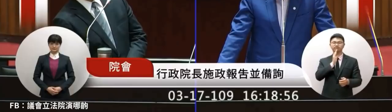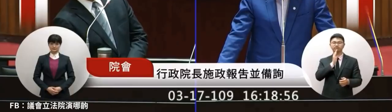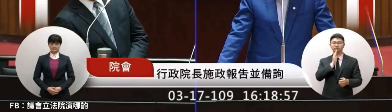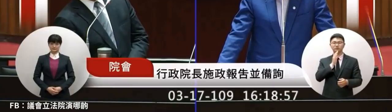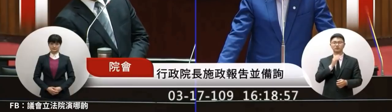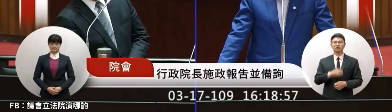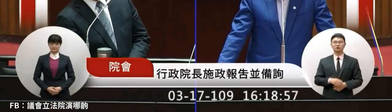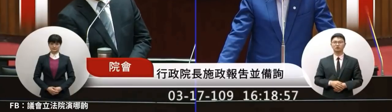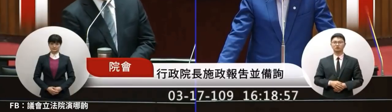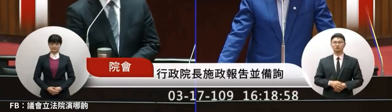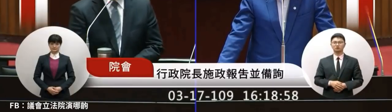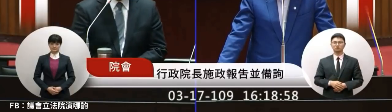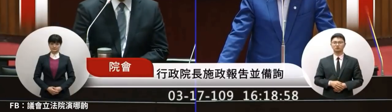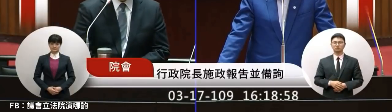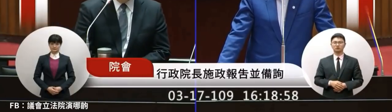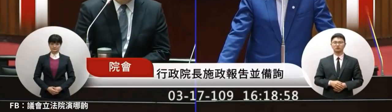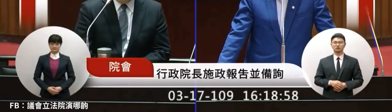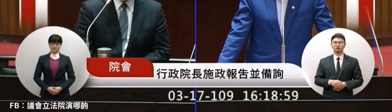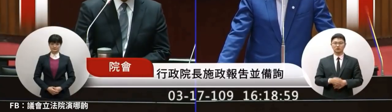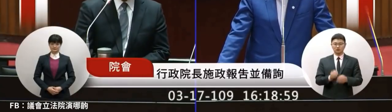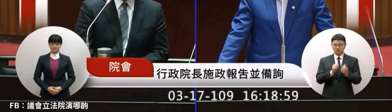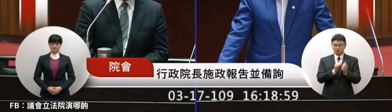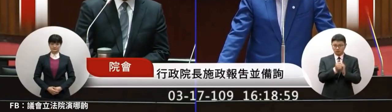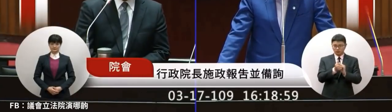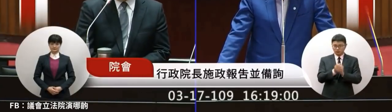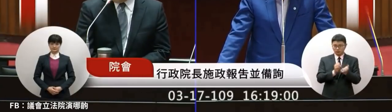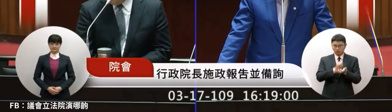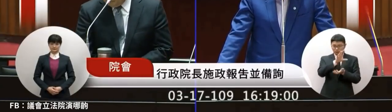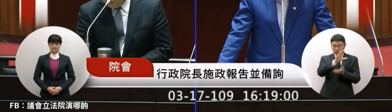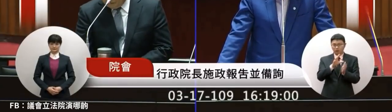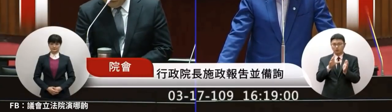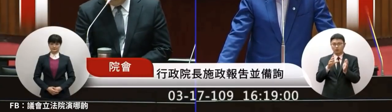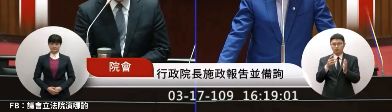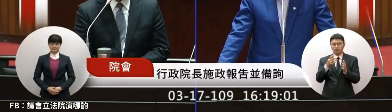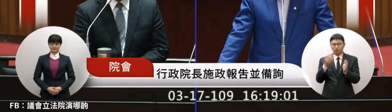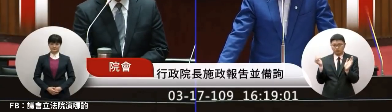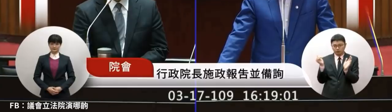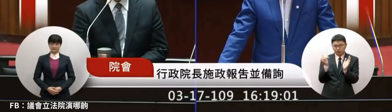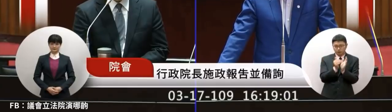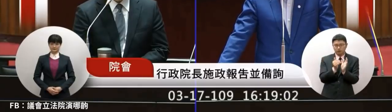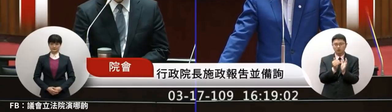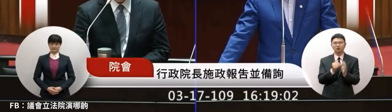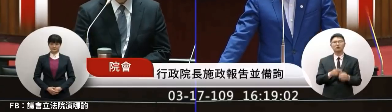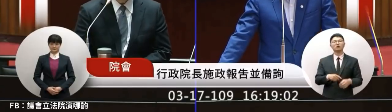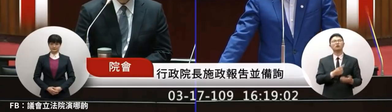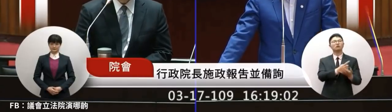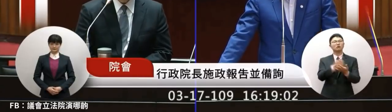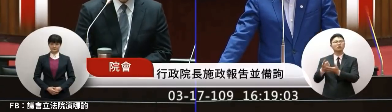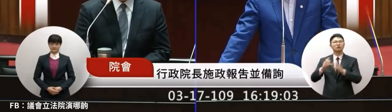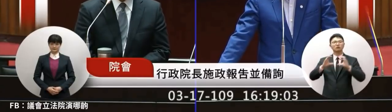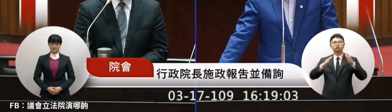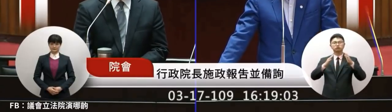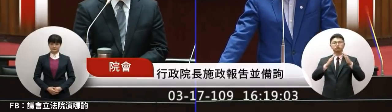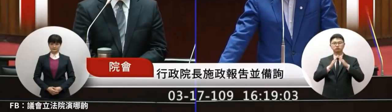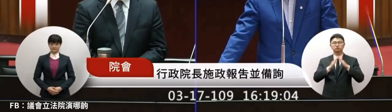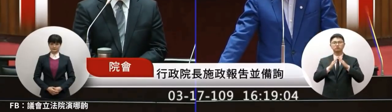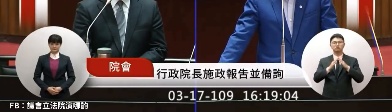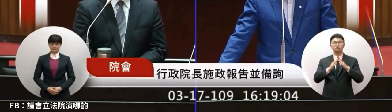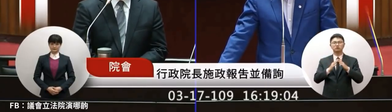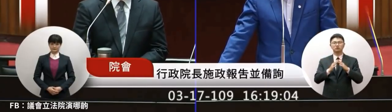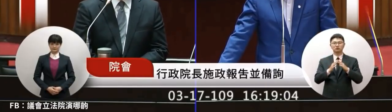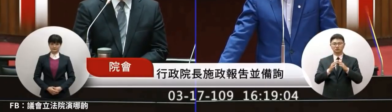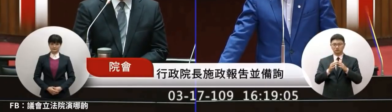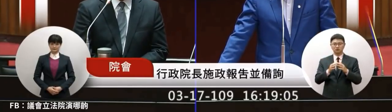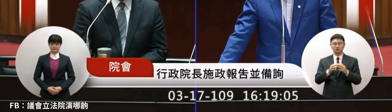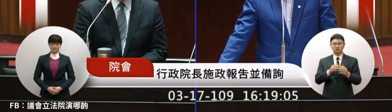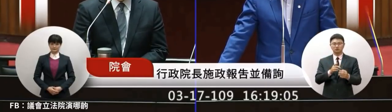马上就是到了报税的季节，所以各国都有分别有一些保护他